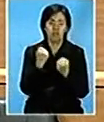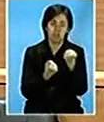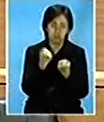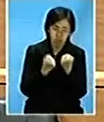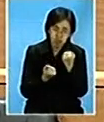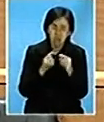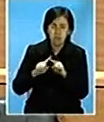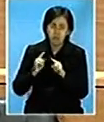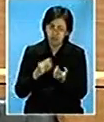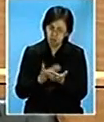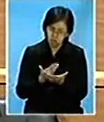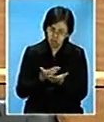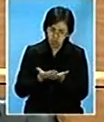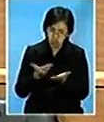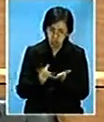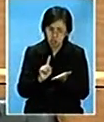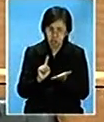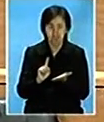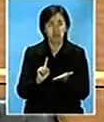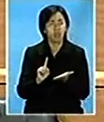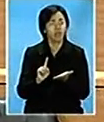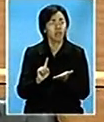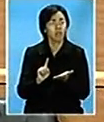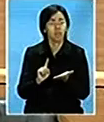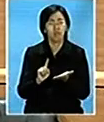มันเอาไปใช้จ่ายกันยังไงนะครับก็อยากจะขอความ